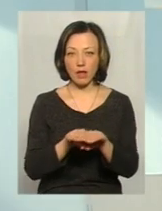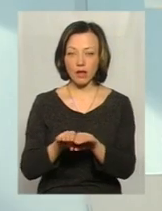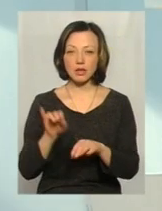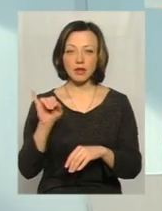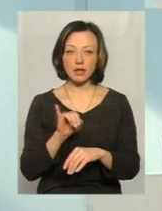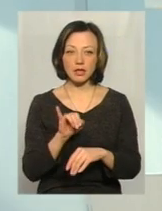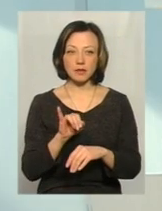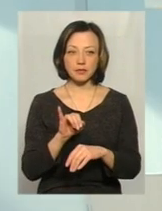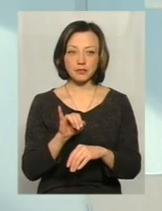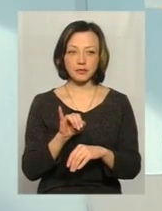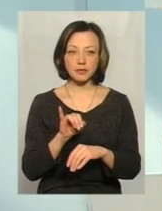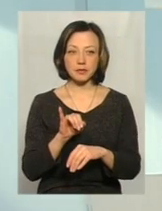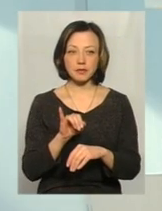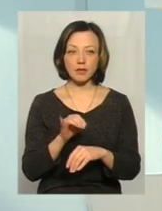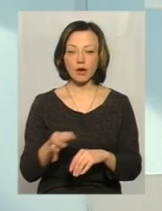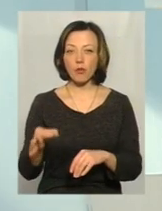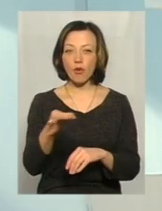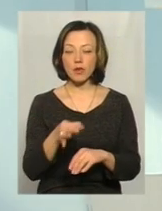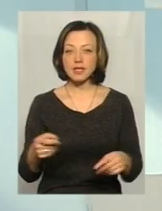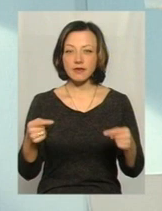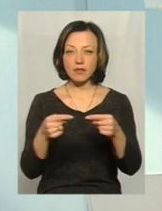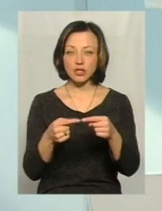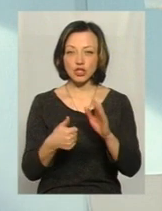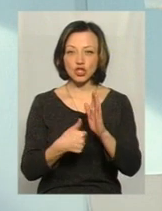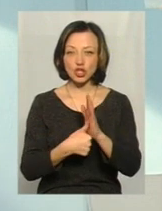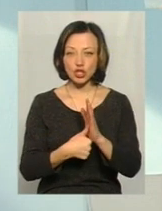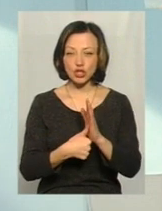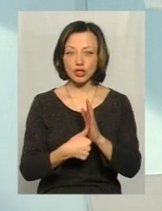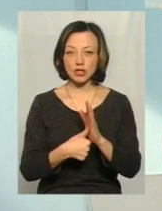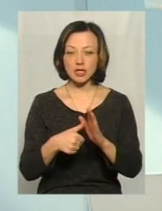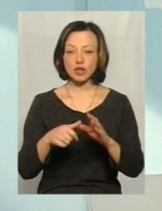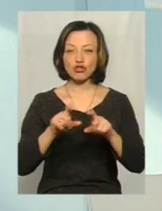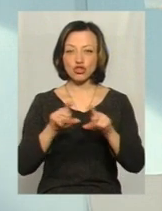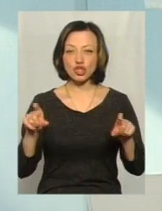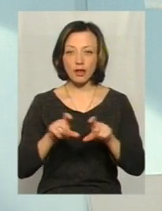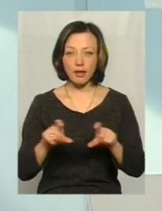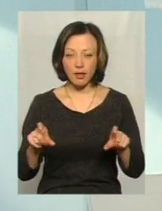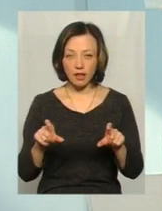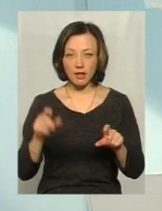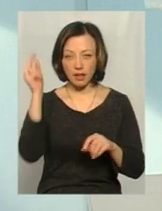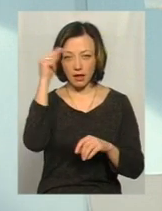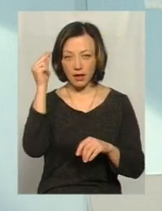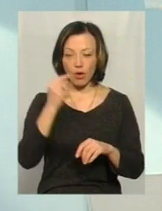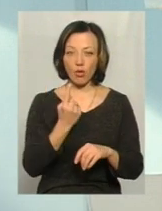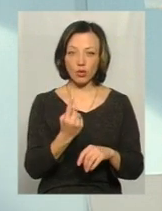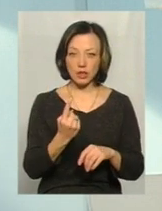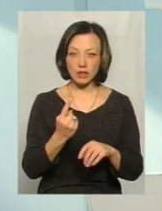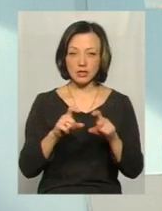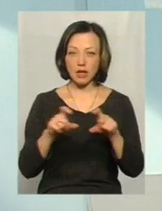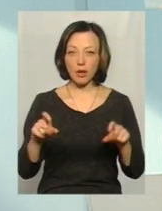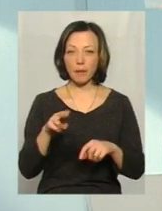і це в нас по області визначено 6 загальноосвітніх навчальних закладів, один